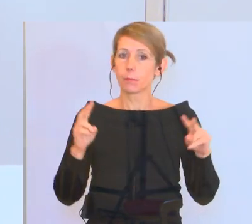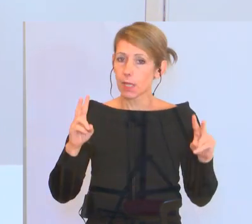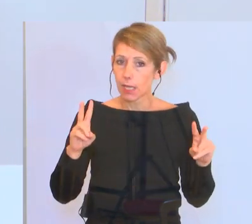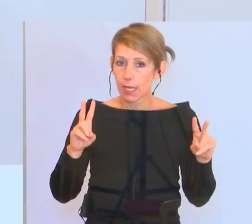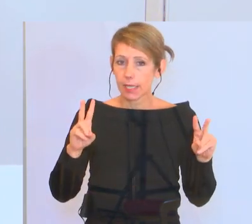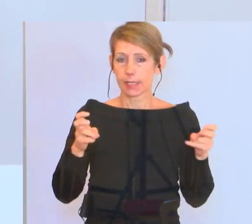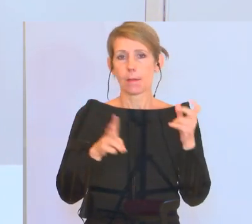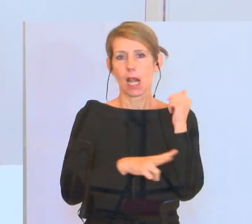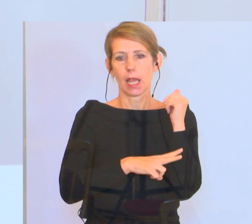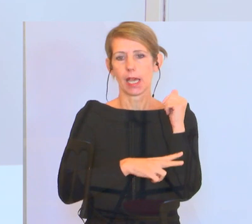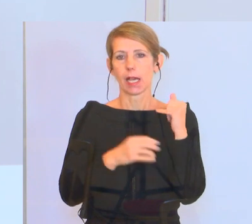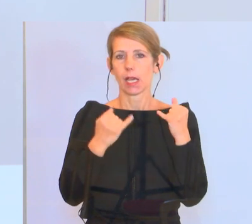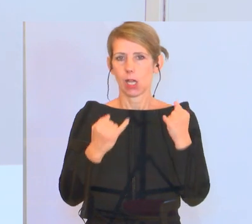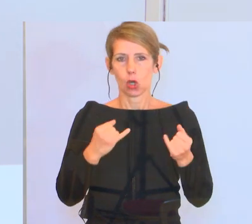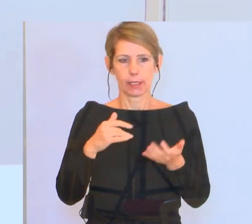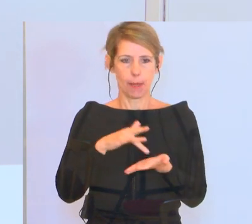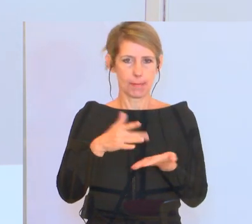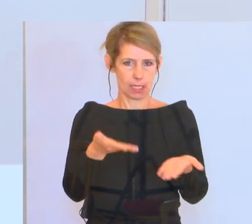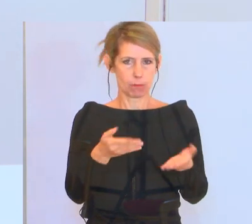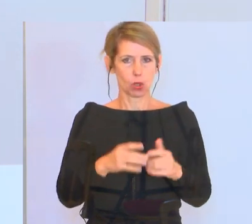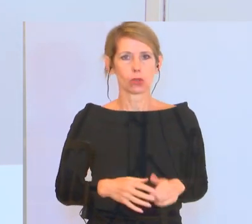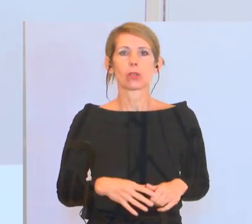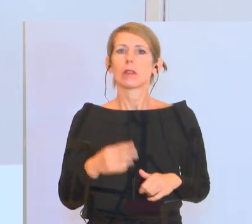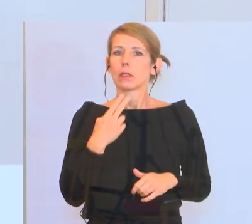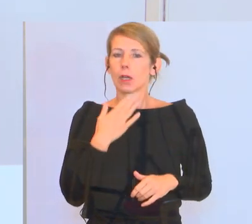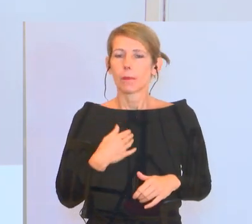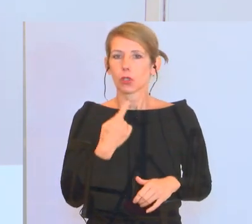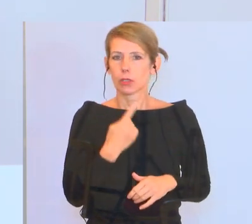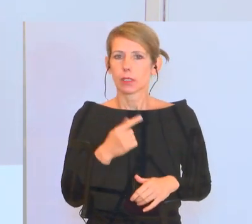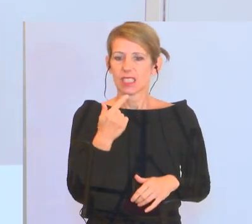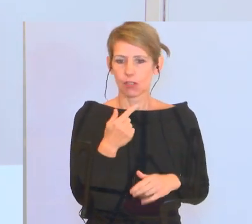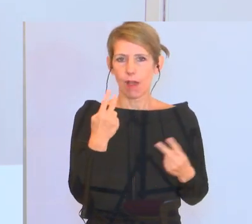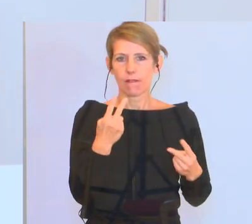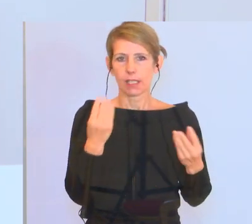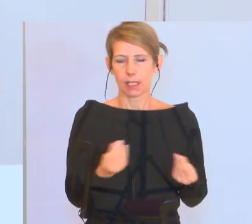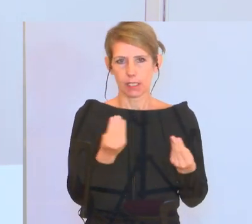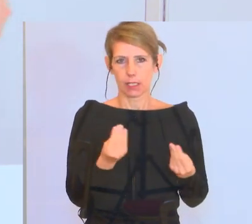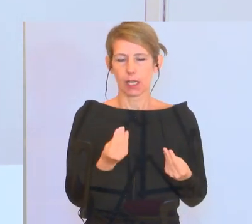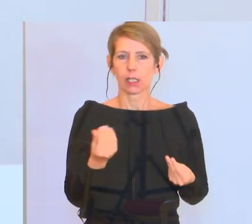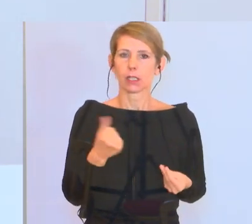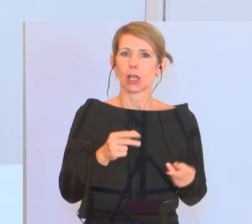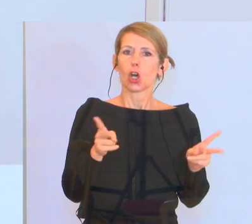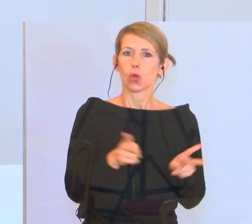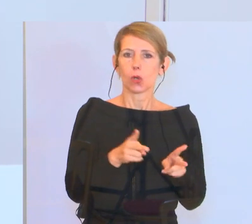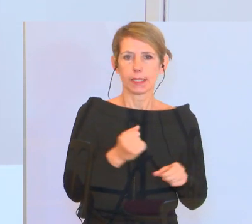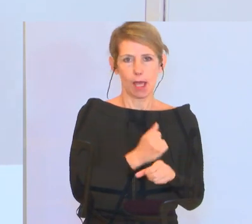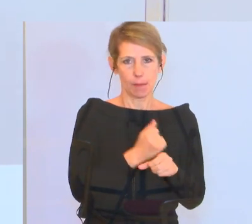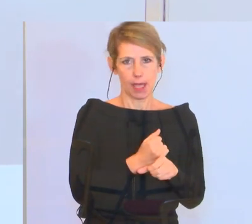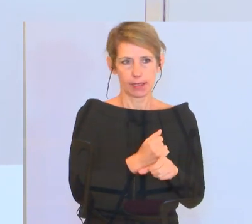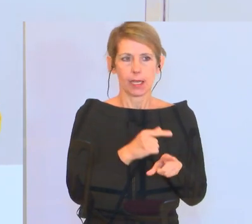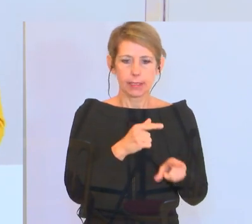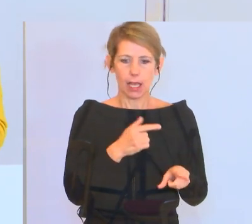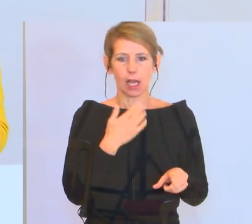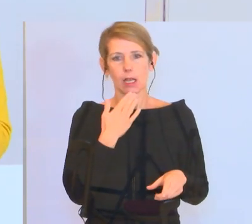heute auch im Mittelpunkt steht, noch eingehen. Wir haben zwei wichtige Instrumente, das Thema der Kurzarbeit. Da bedanke ich mich, dass das auch